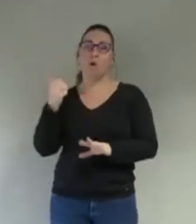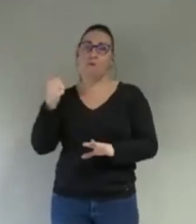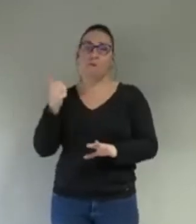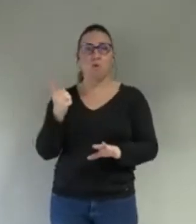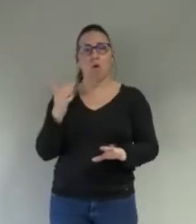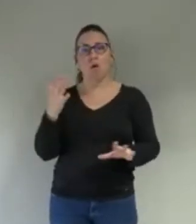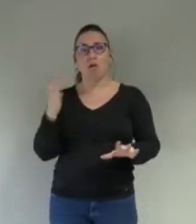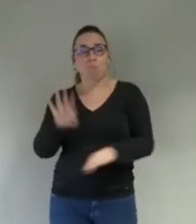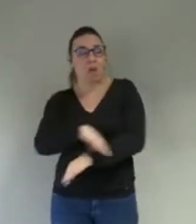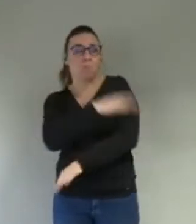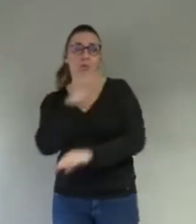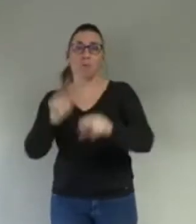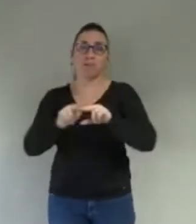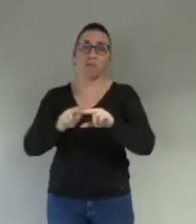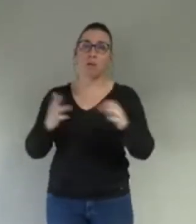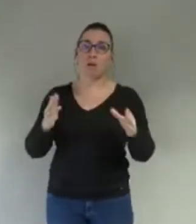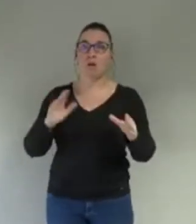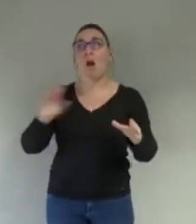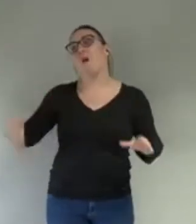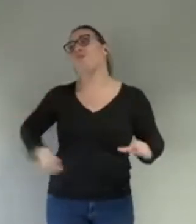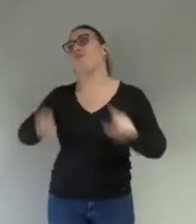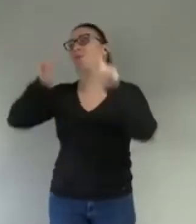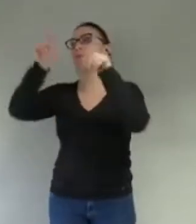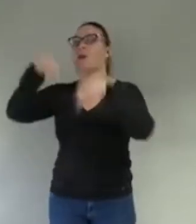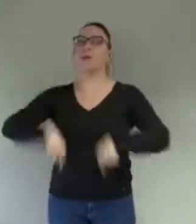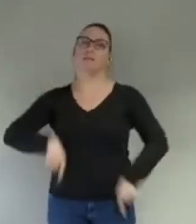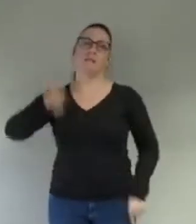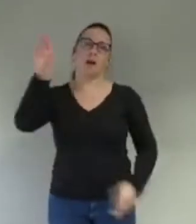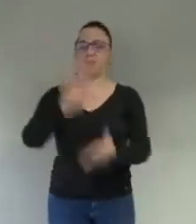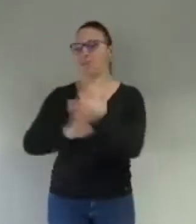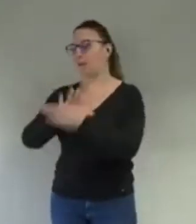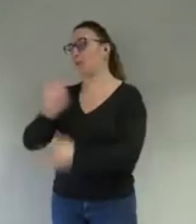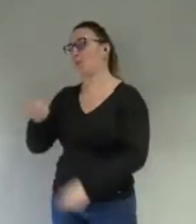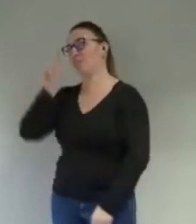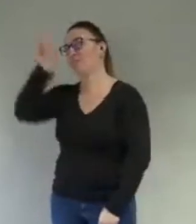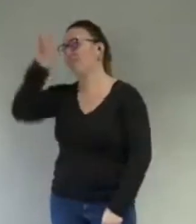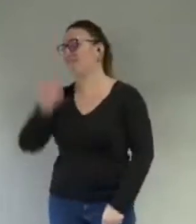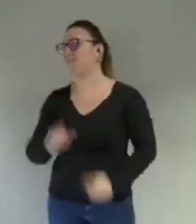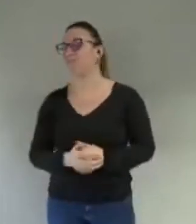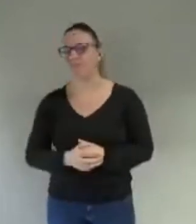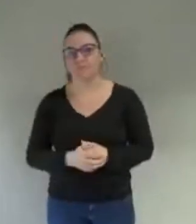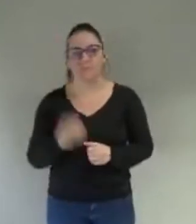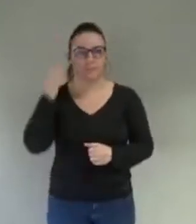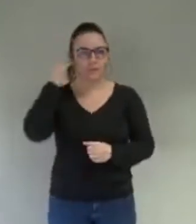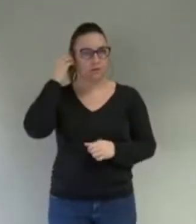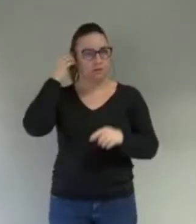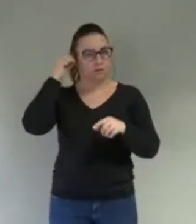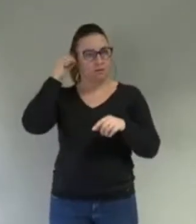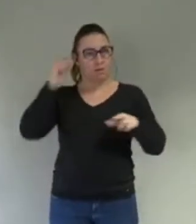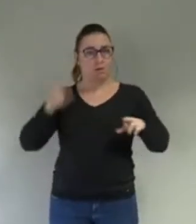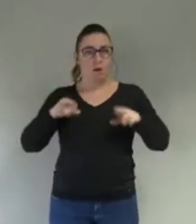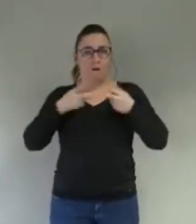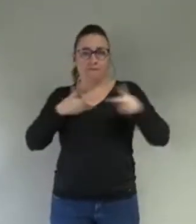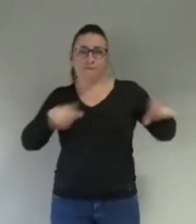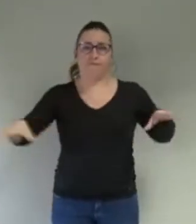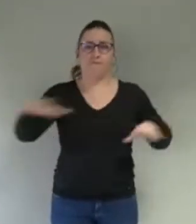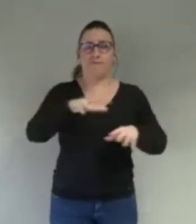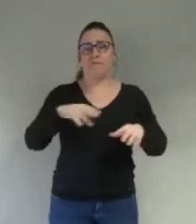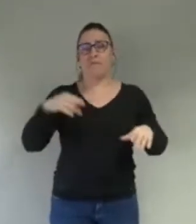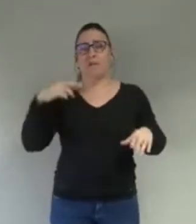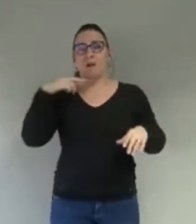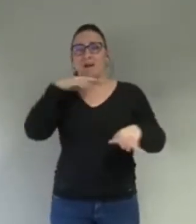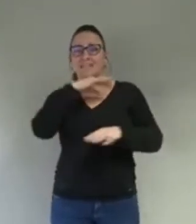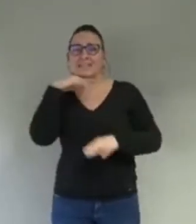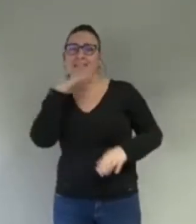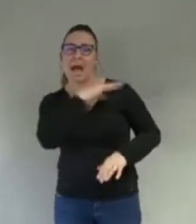visiblement. Ah oui, mais ça, c'est la faute de l'État, pardon. Vous ne faites rien pour la propreté de la ville. Partout, les Grenoblois se